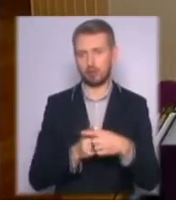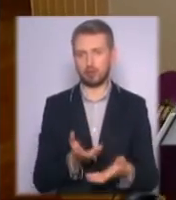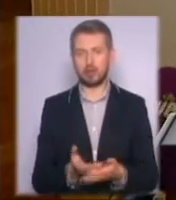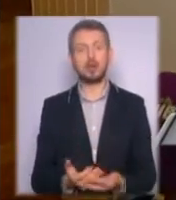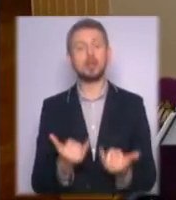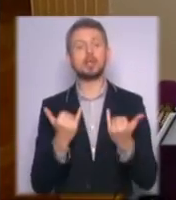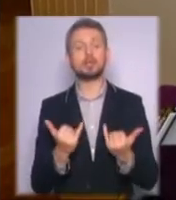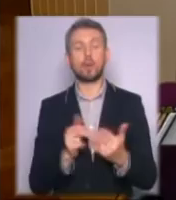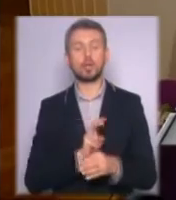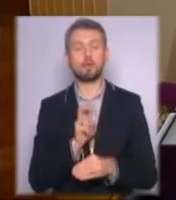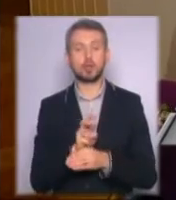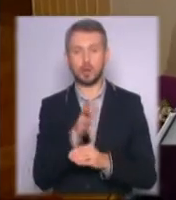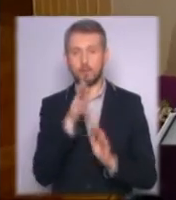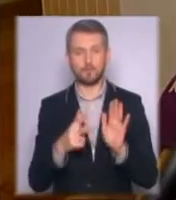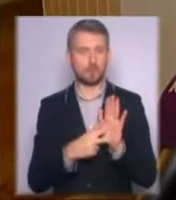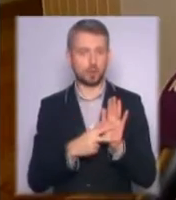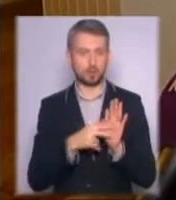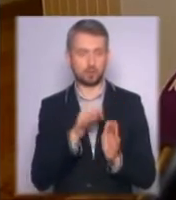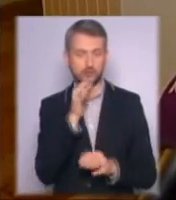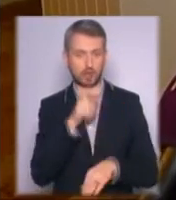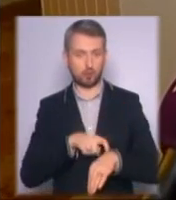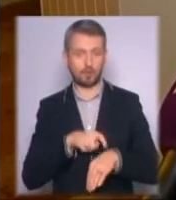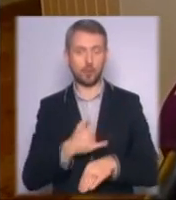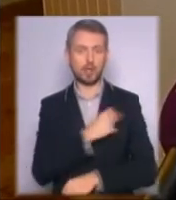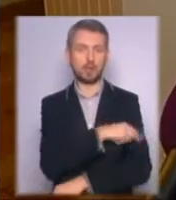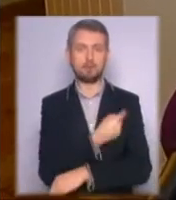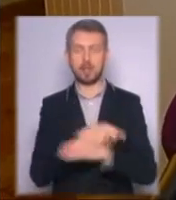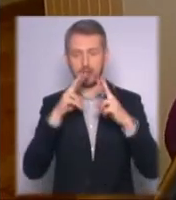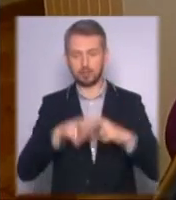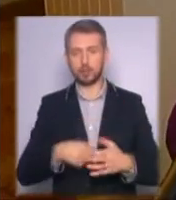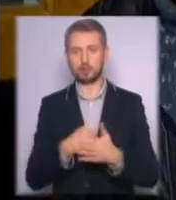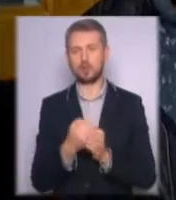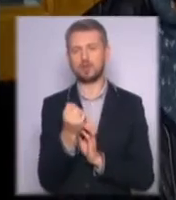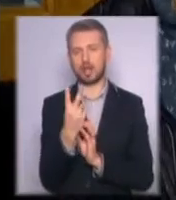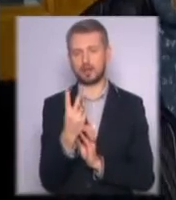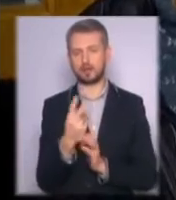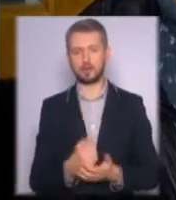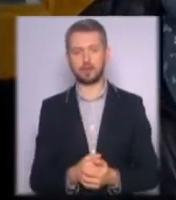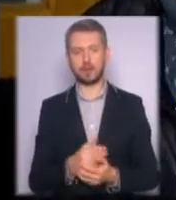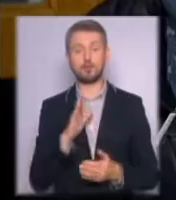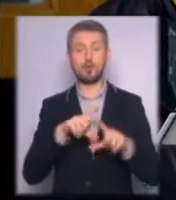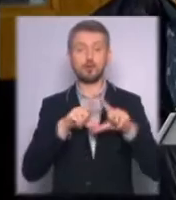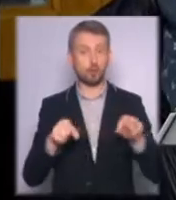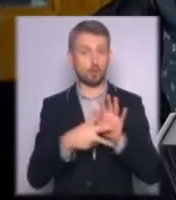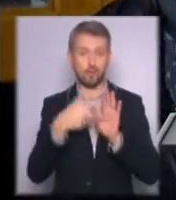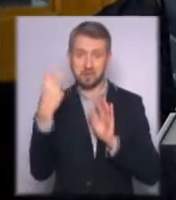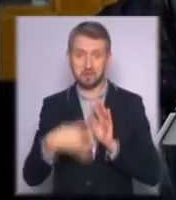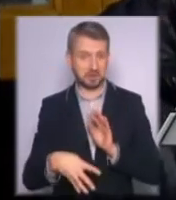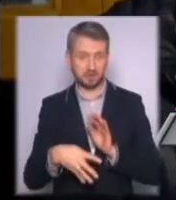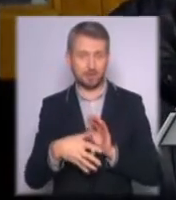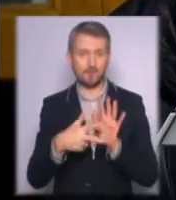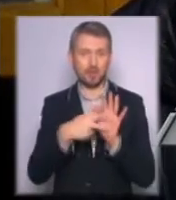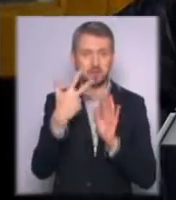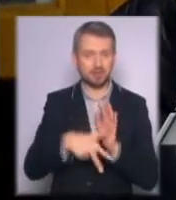ну, 8 час. Нас медосмотр до 12:00 дітей. Ну, в школу на 8:30 вже явно він не